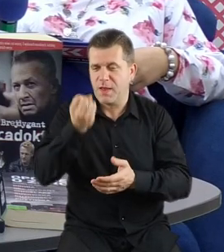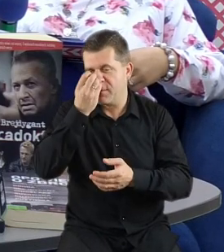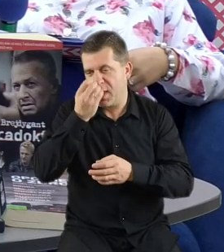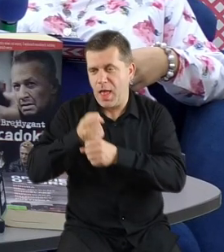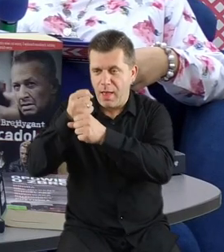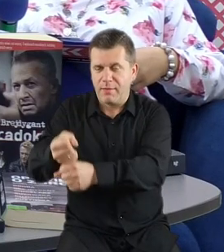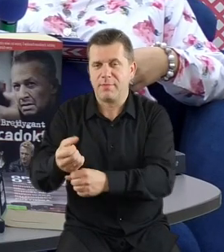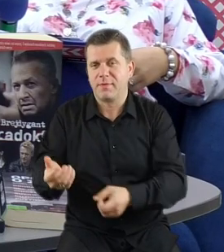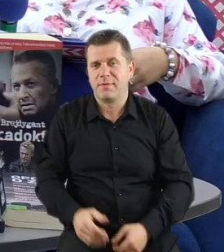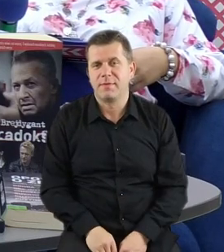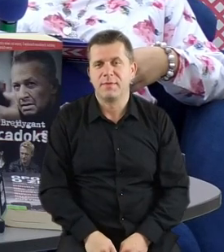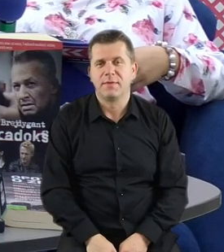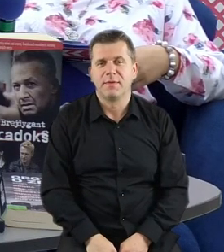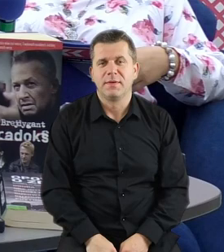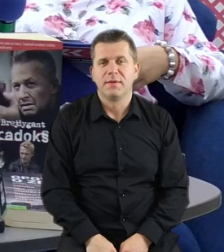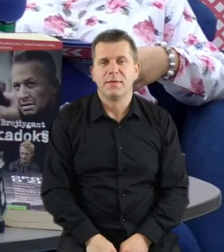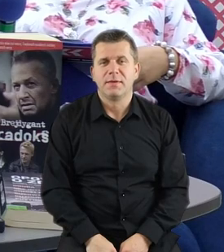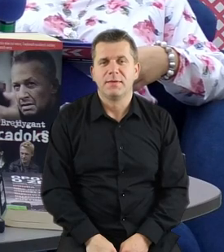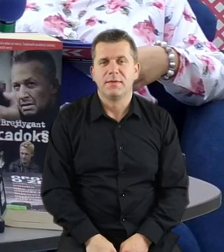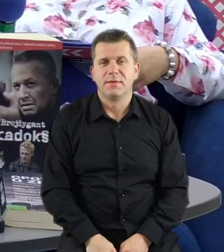no, że już nie tylko rojenia były.